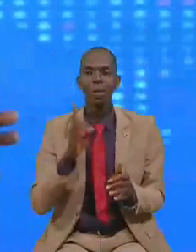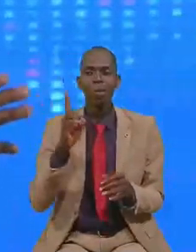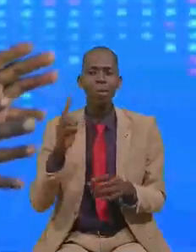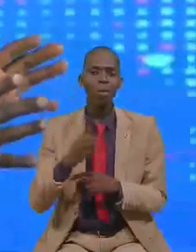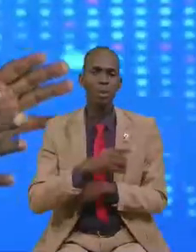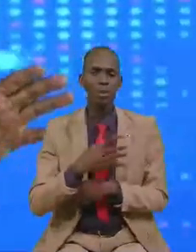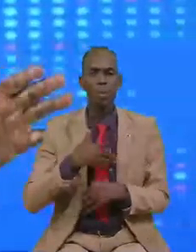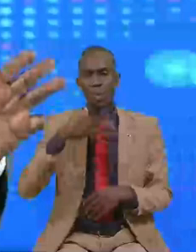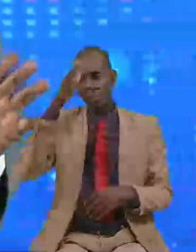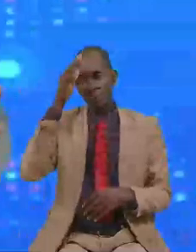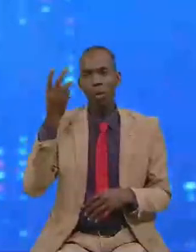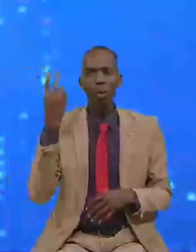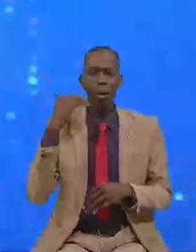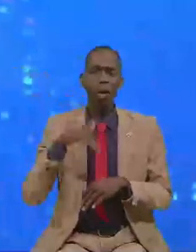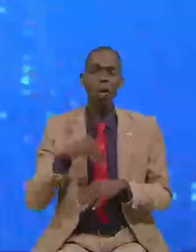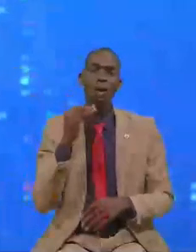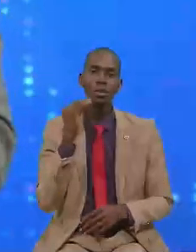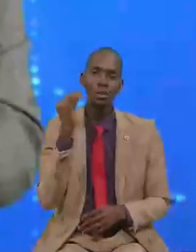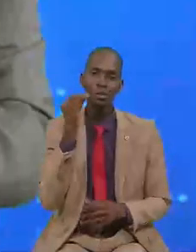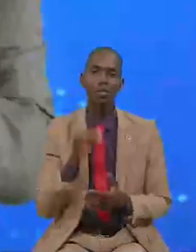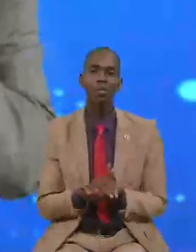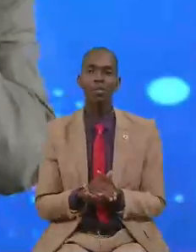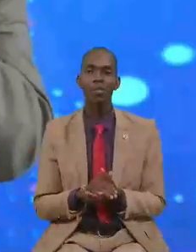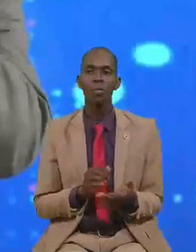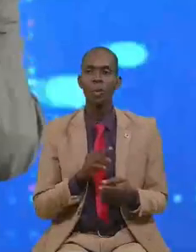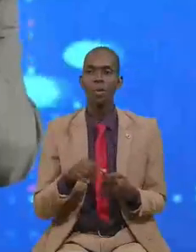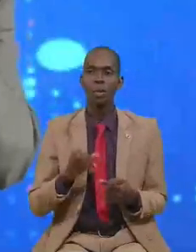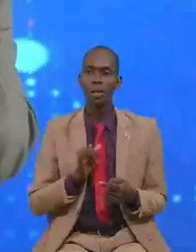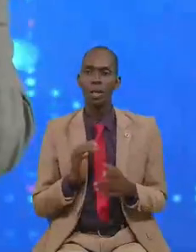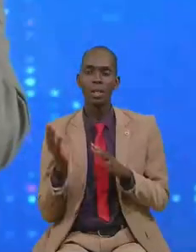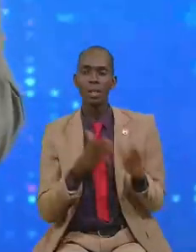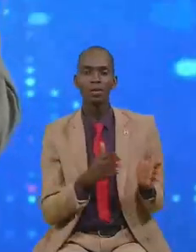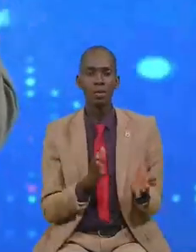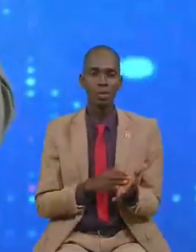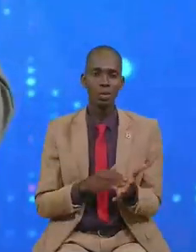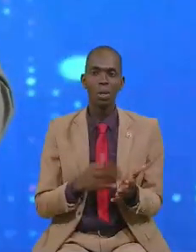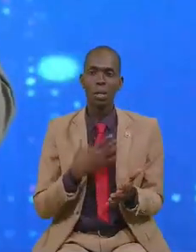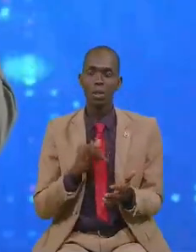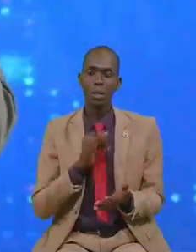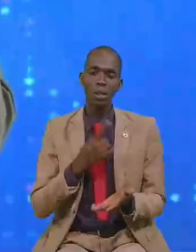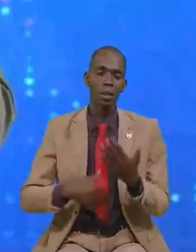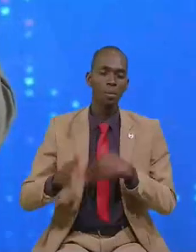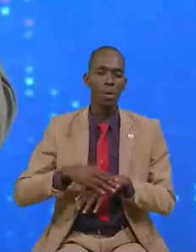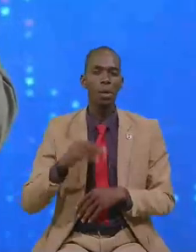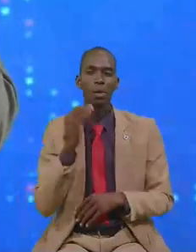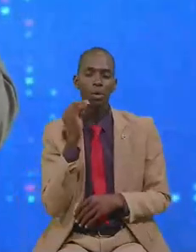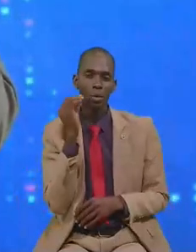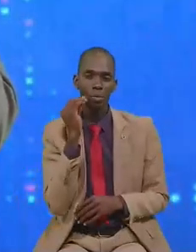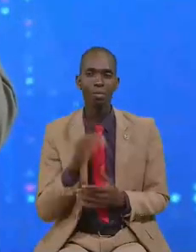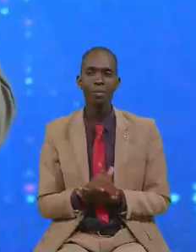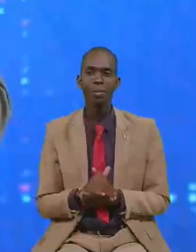était à la maison. Quand j'ai quitté l'école, et je suis revenu à la maison, et je l'ai